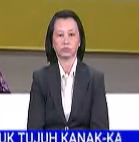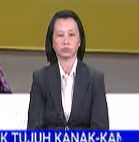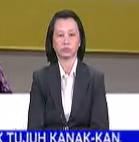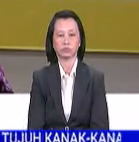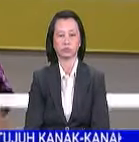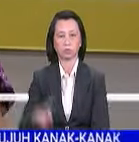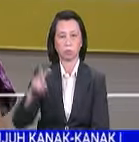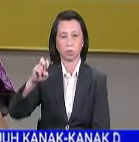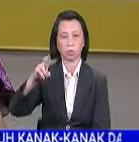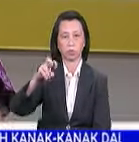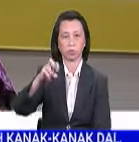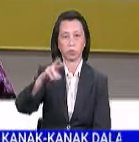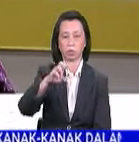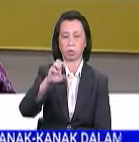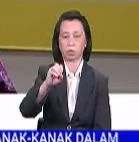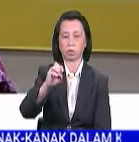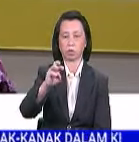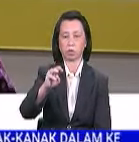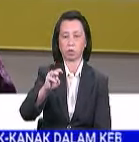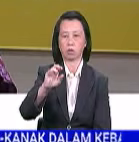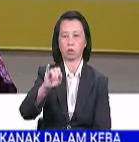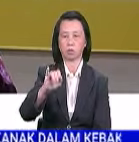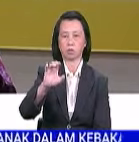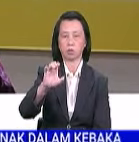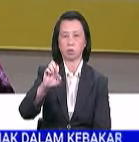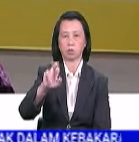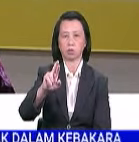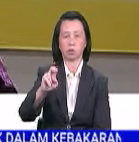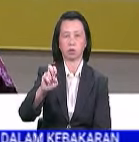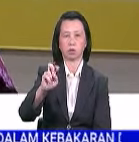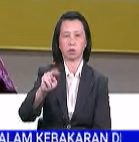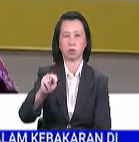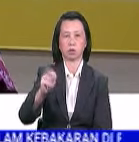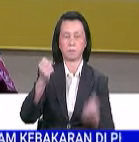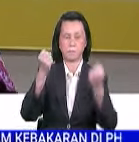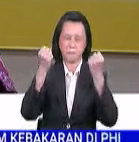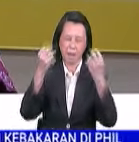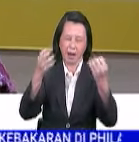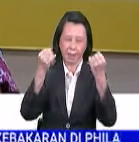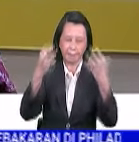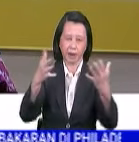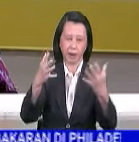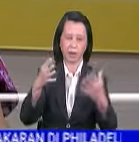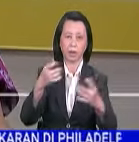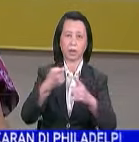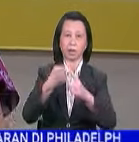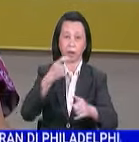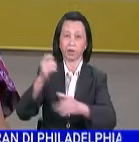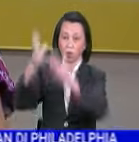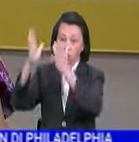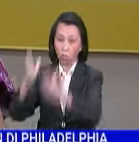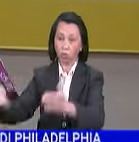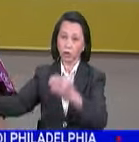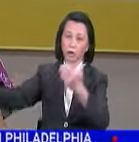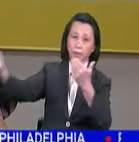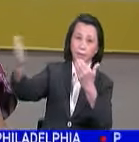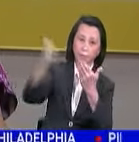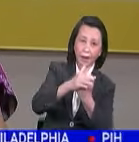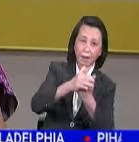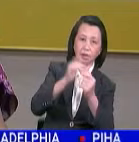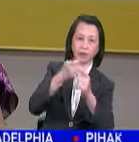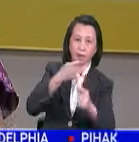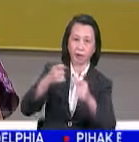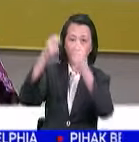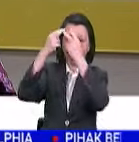Varian Omicron paling banyak datang daripada pengembara yang kembali daripada Arab Saudi yang